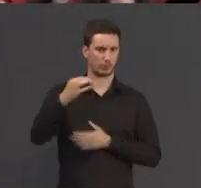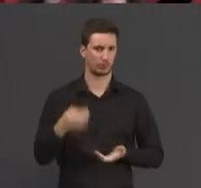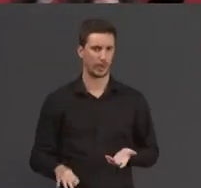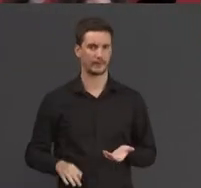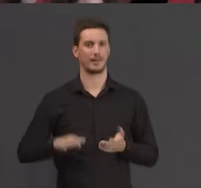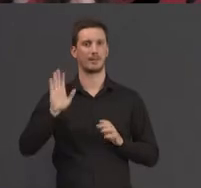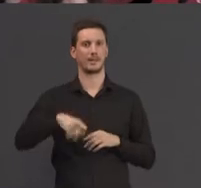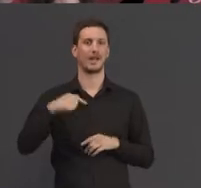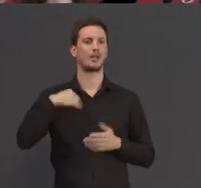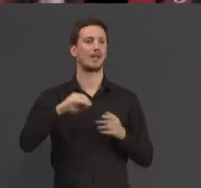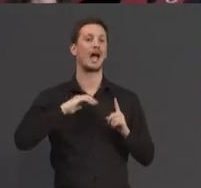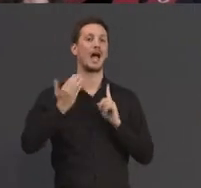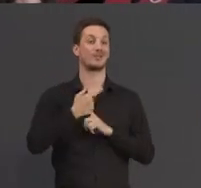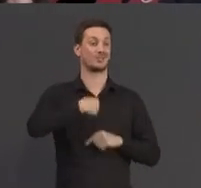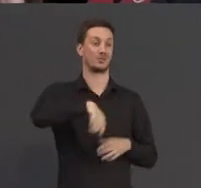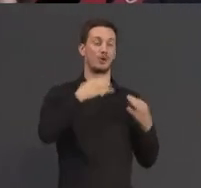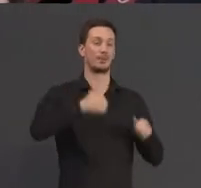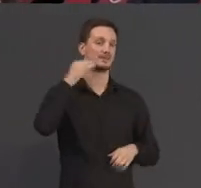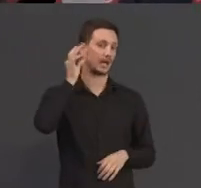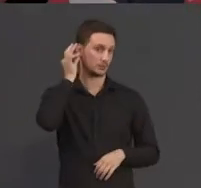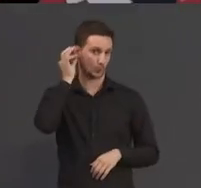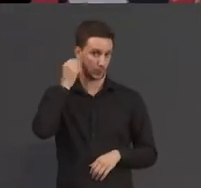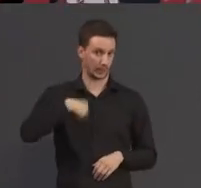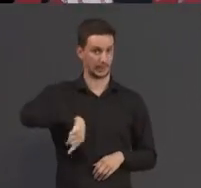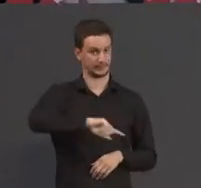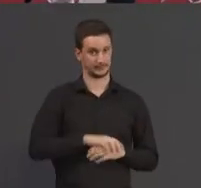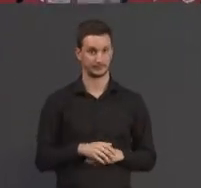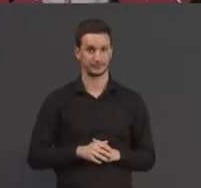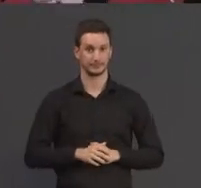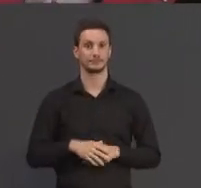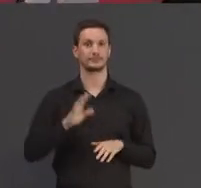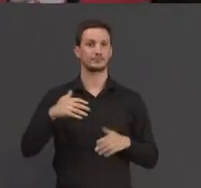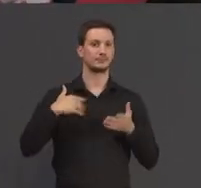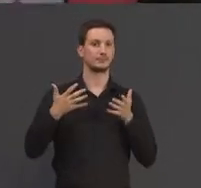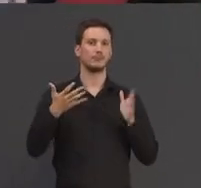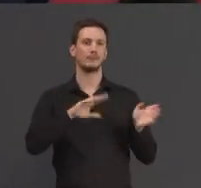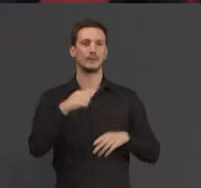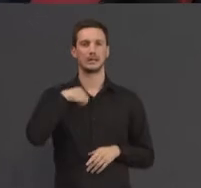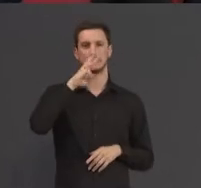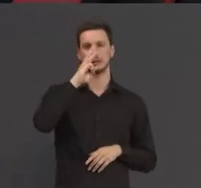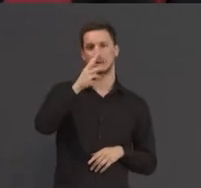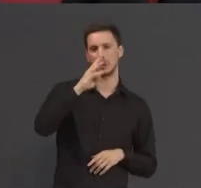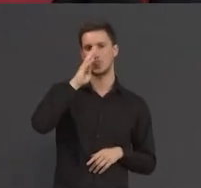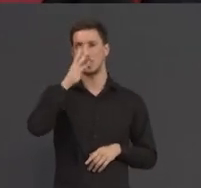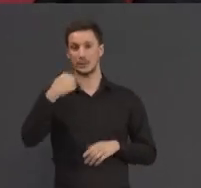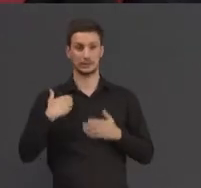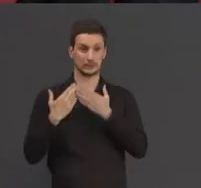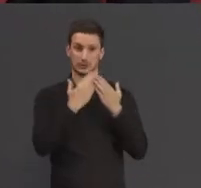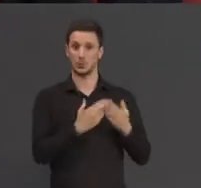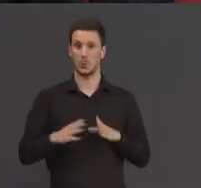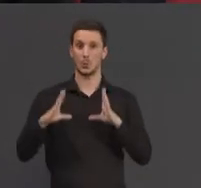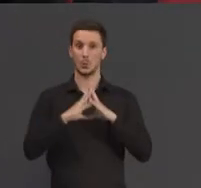que ens afecta més sovint a les dones. En general, durant els 3 o 4 anys d'estudis